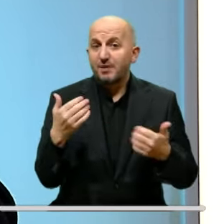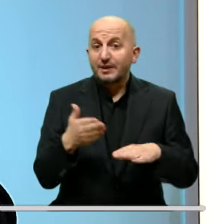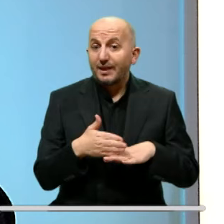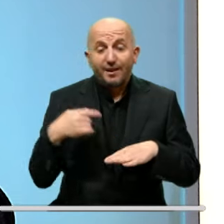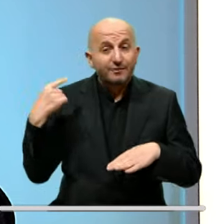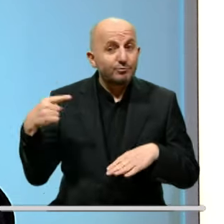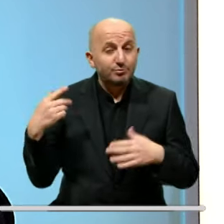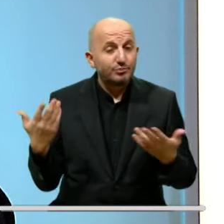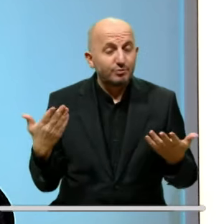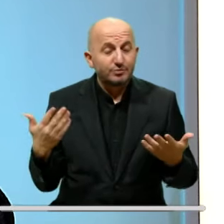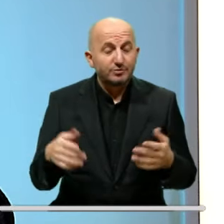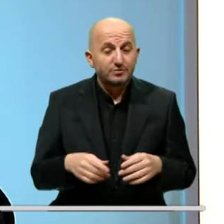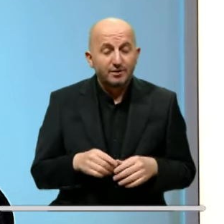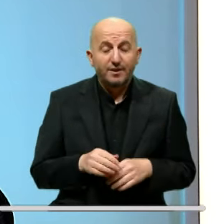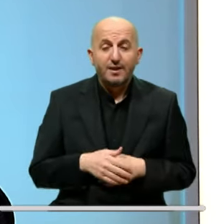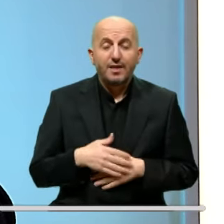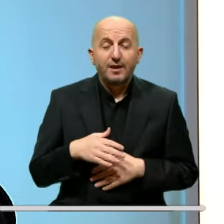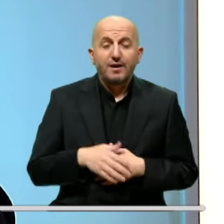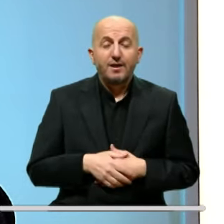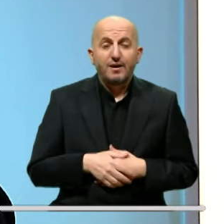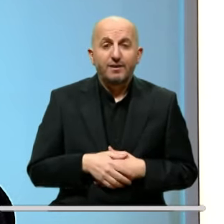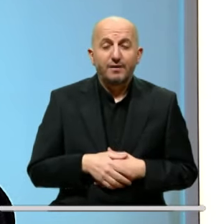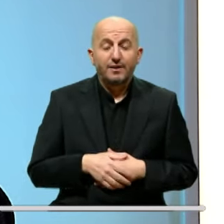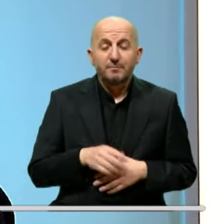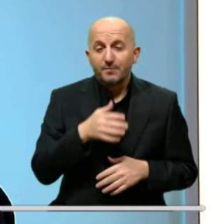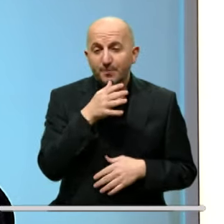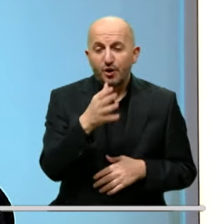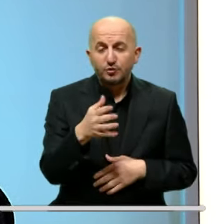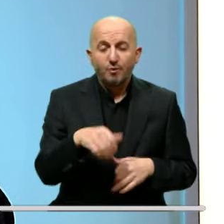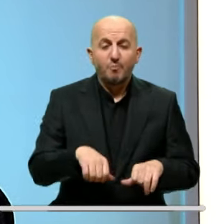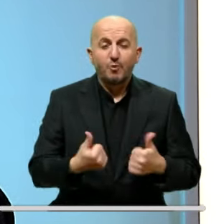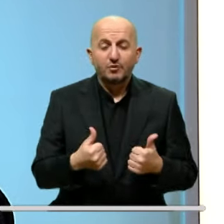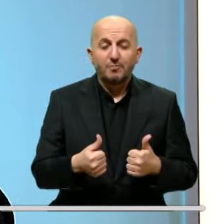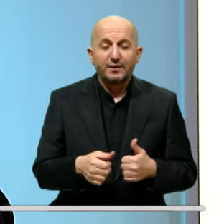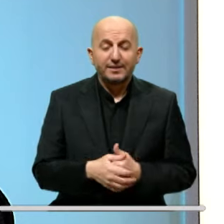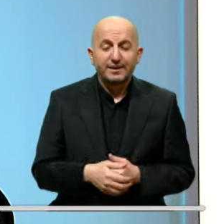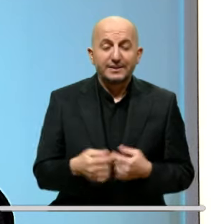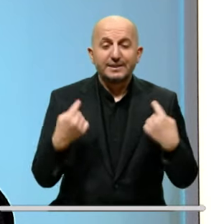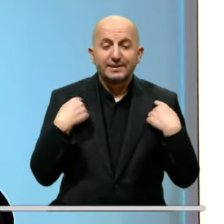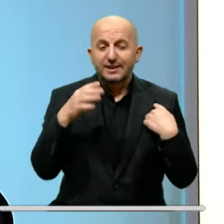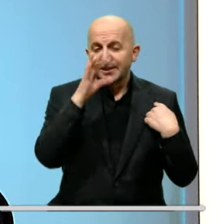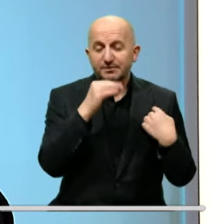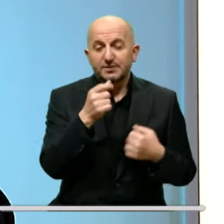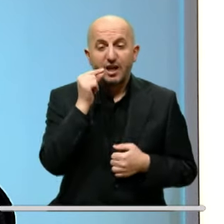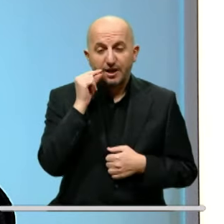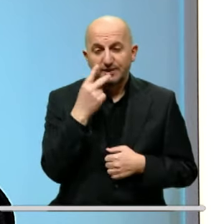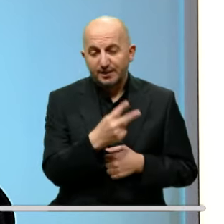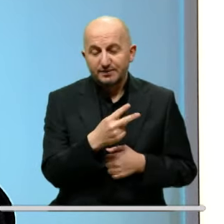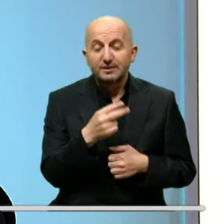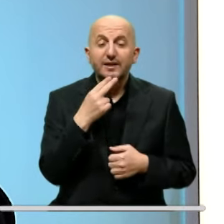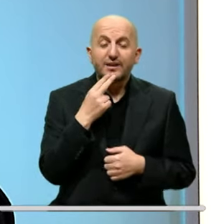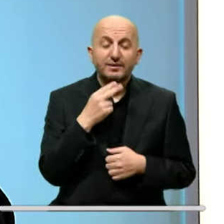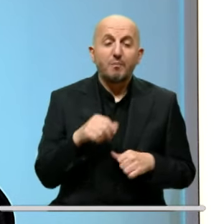da şundan kaynaklı ben tahmin edebiliyorum. Biliyorsunuz boşanmada re'sen yetkili kimdir? Erkektir.